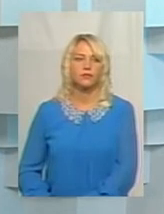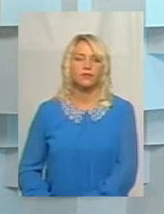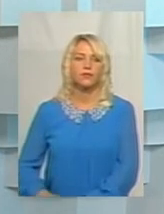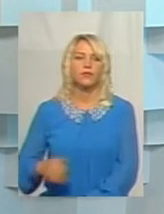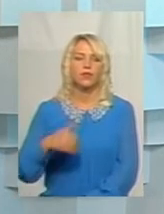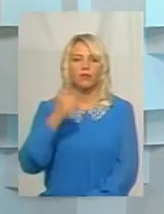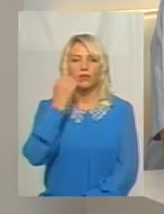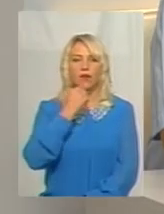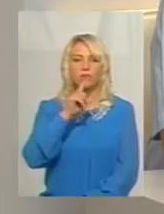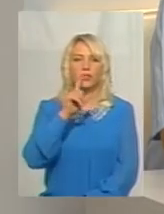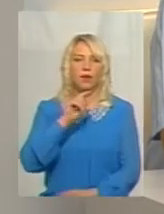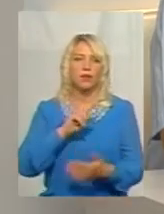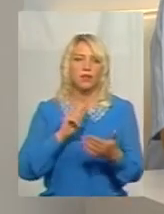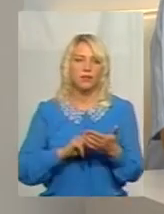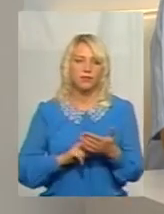Дякую за запитання.